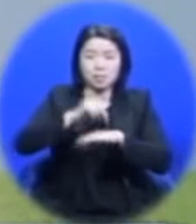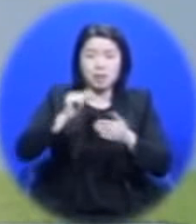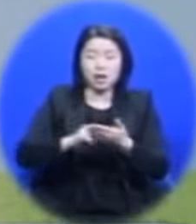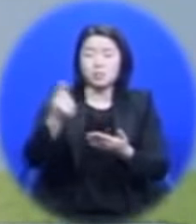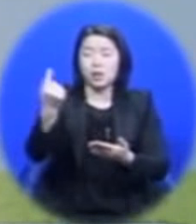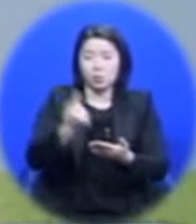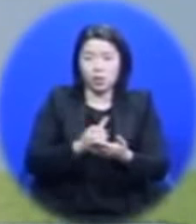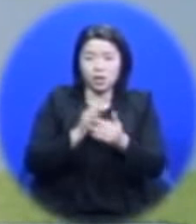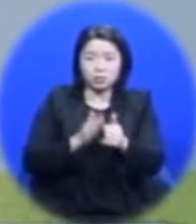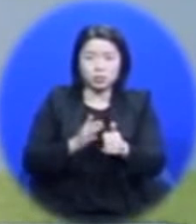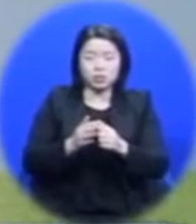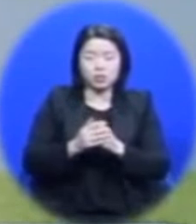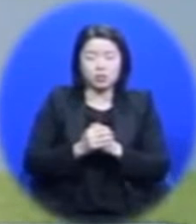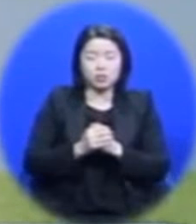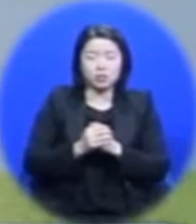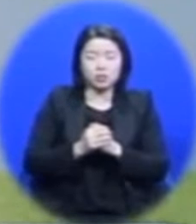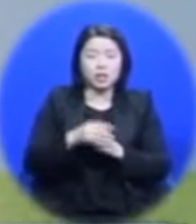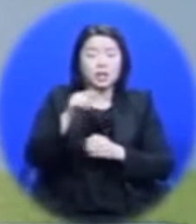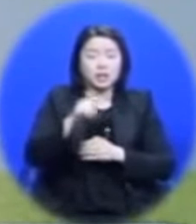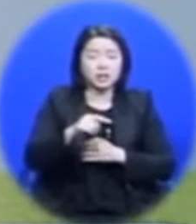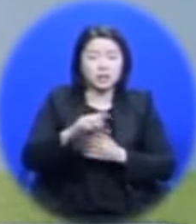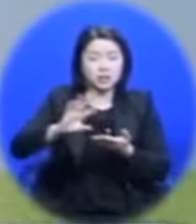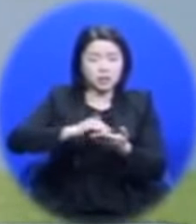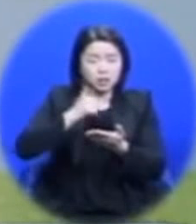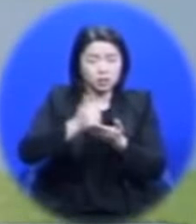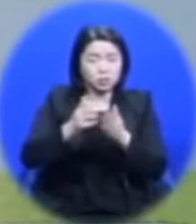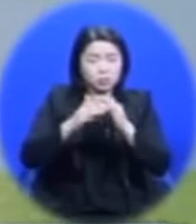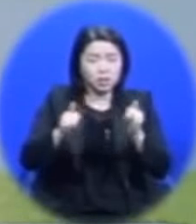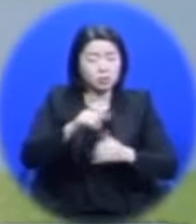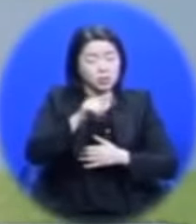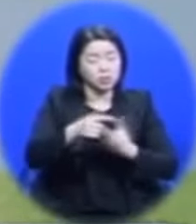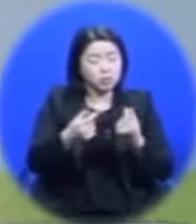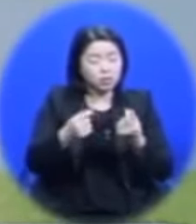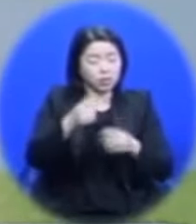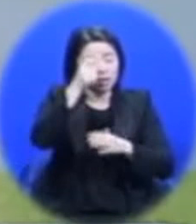오세요. 그는